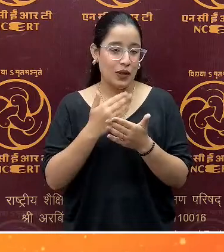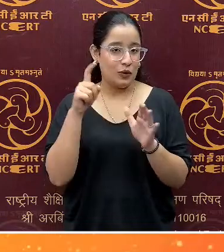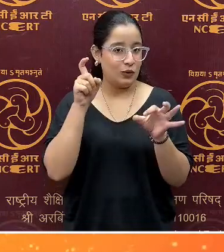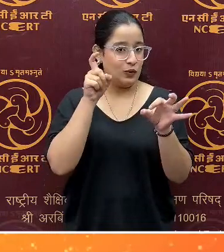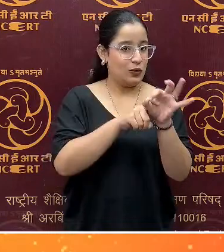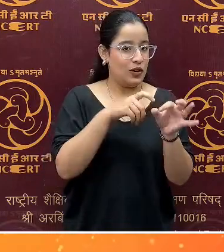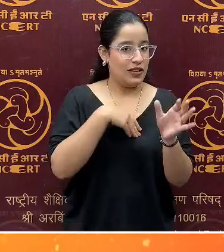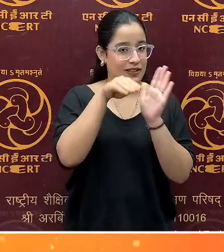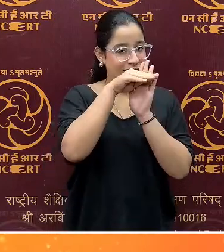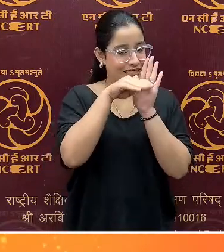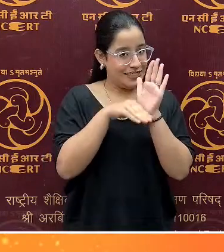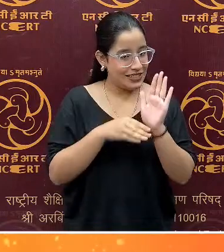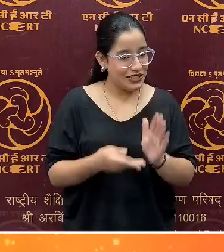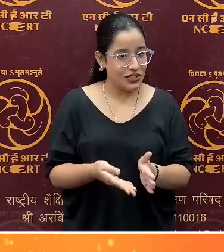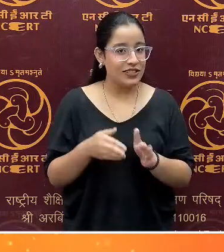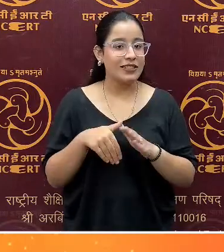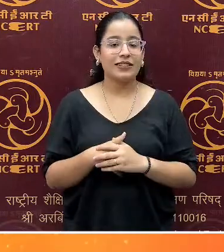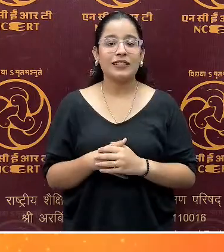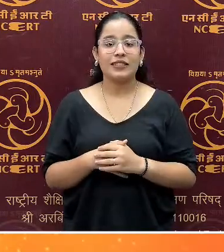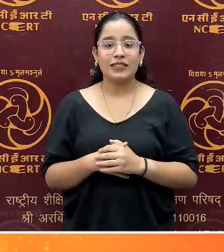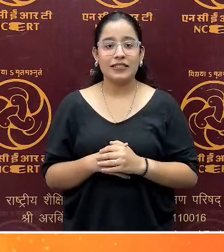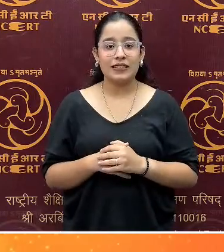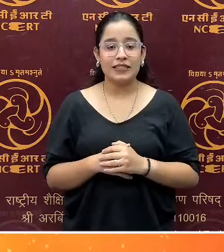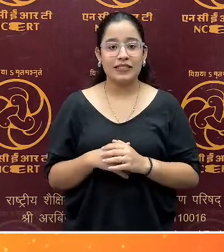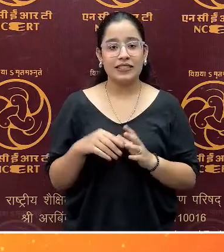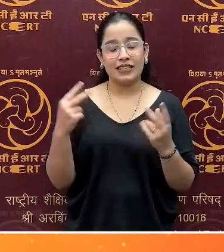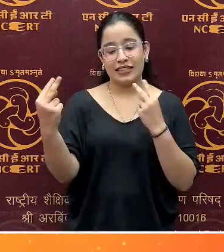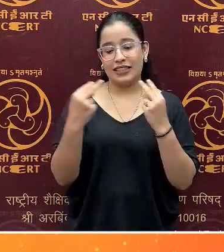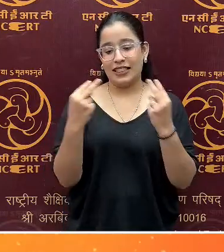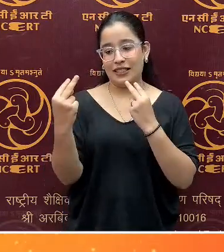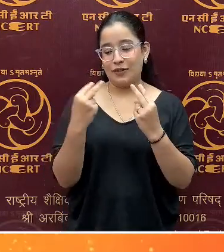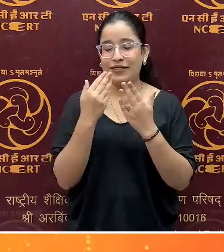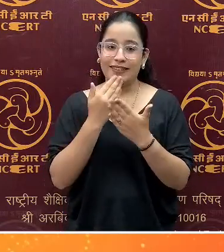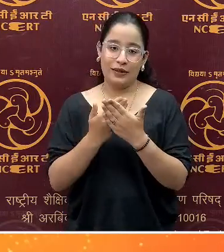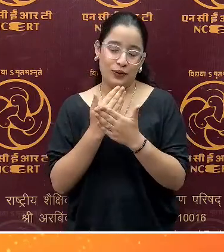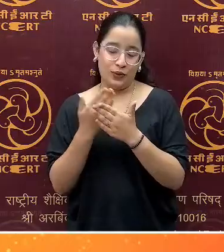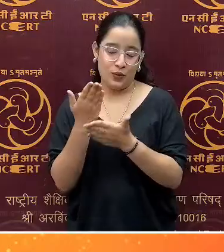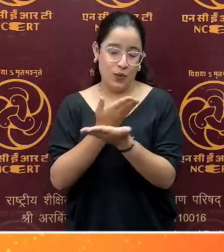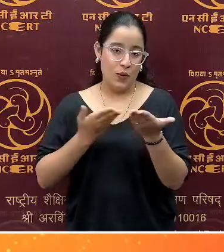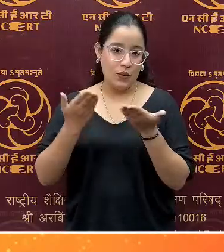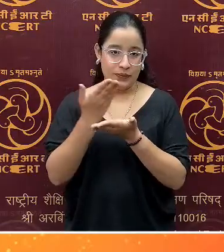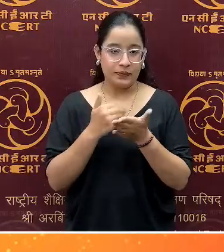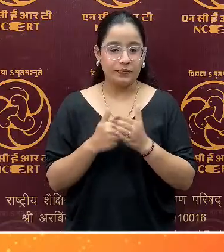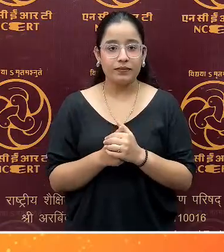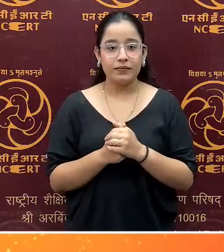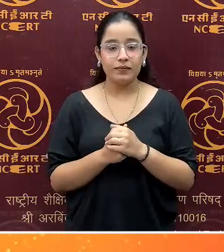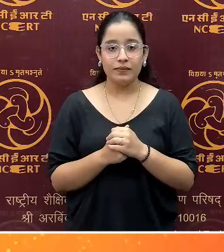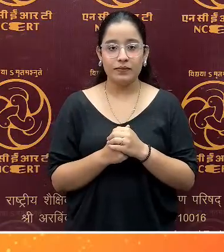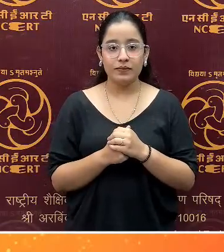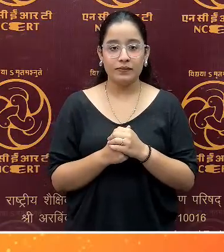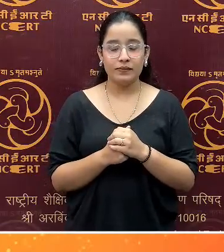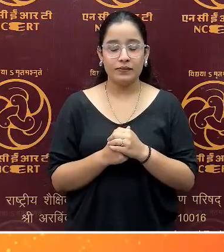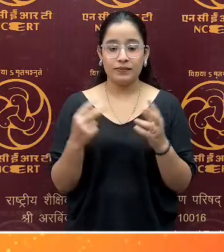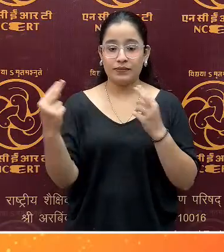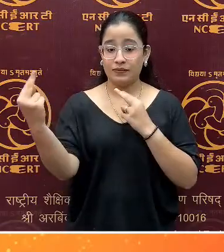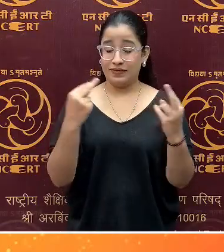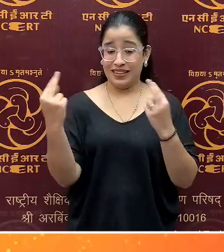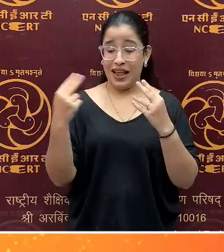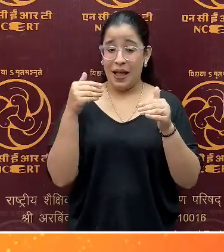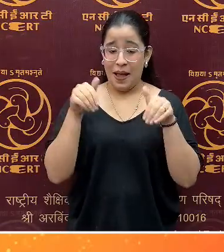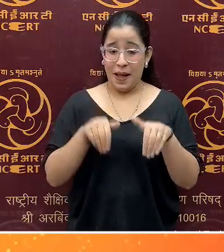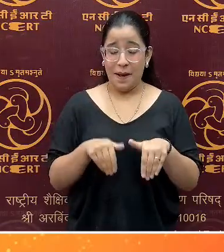session. Thank you. Thank you to all my viewers also. Alright, so dear दर्शकों, हमने